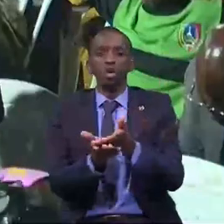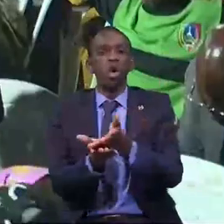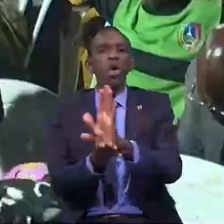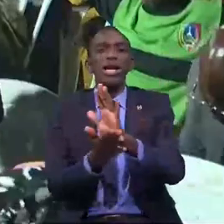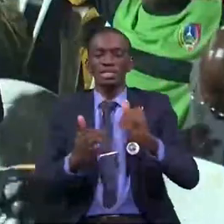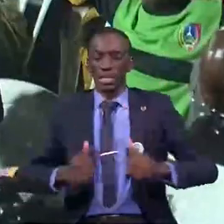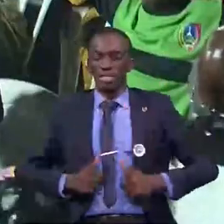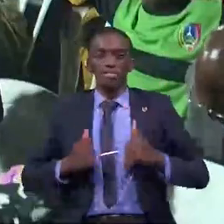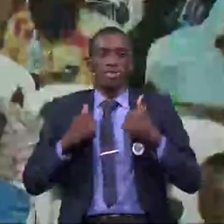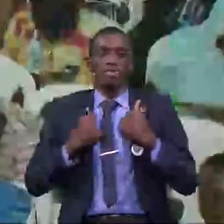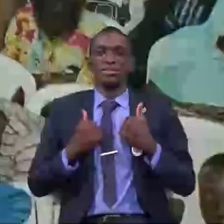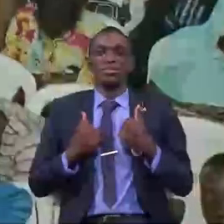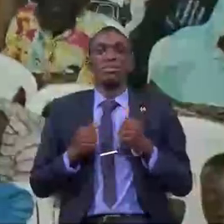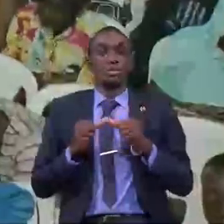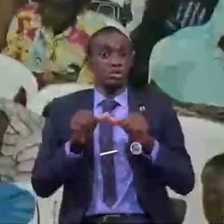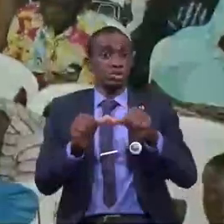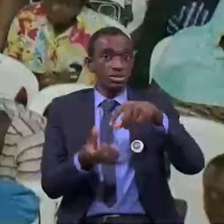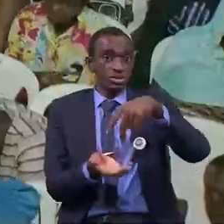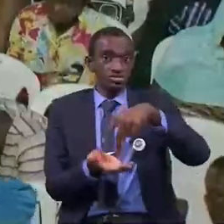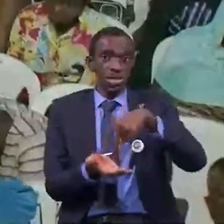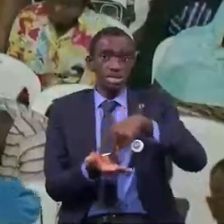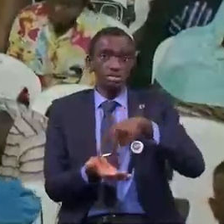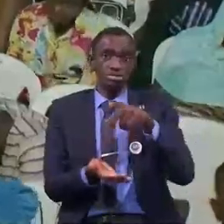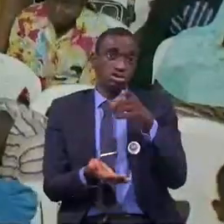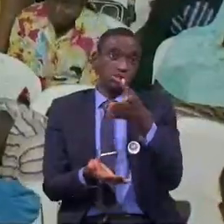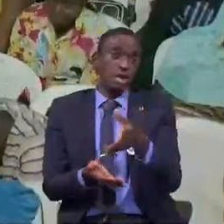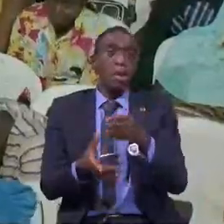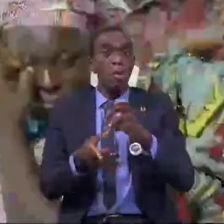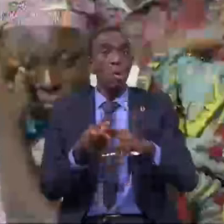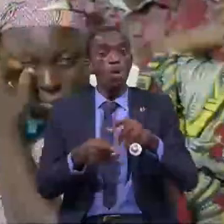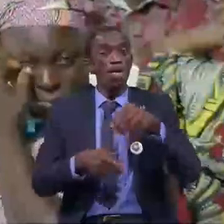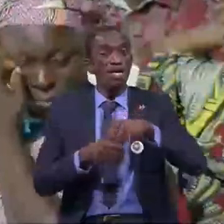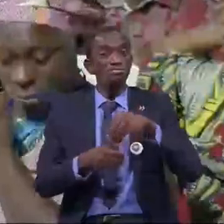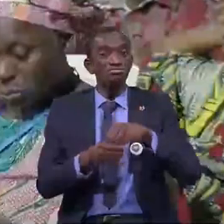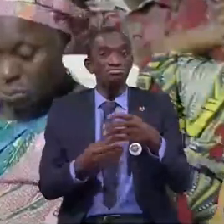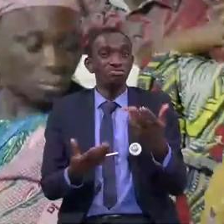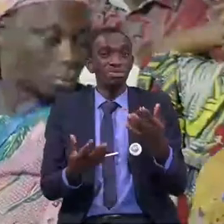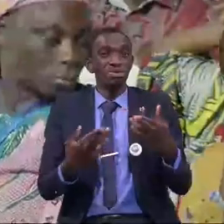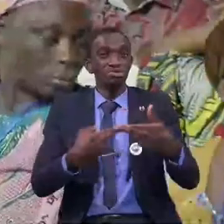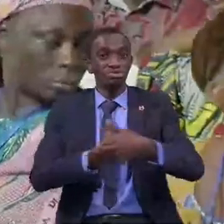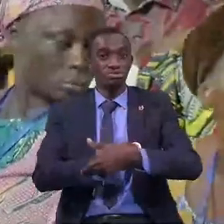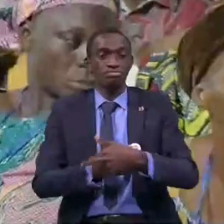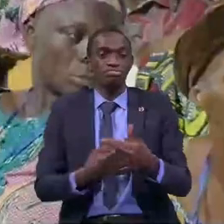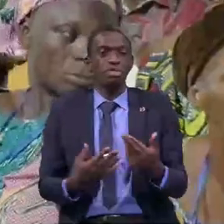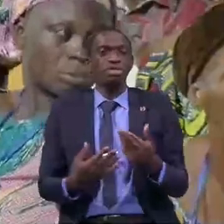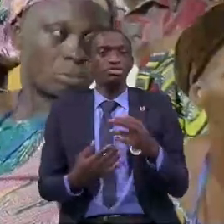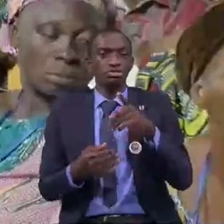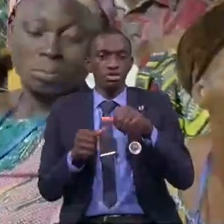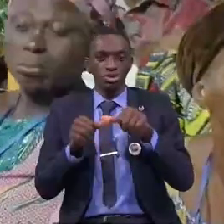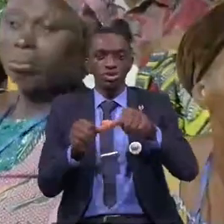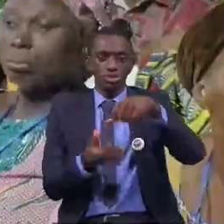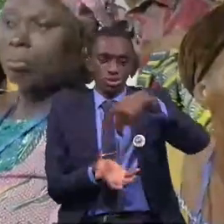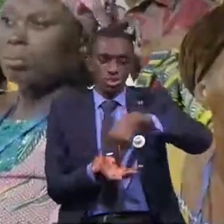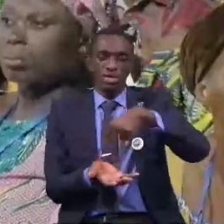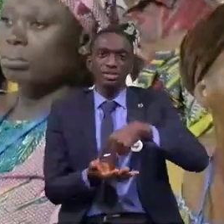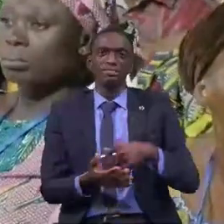Toujours debout, s'il vous plaît, vous qui avez levé la main. Partout où vous êtes, dans nos pays, dans nos nations, n'importe où vous êtes, s'il